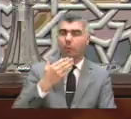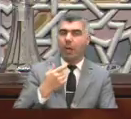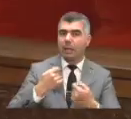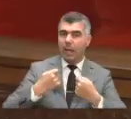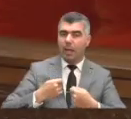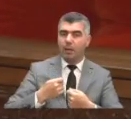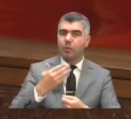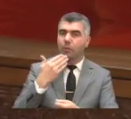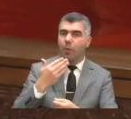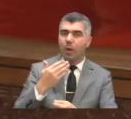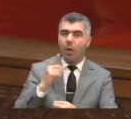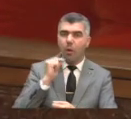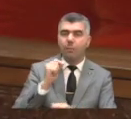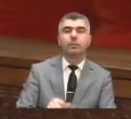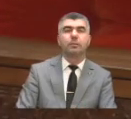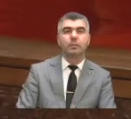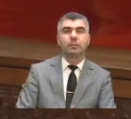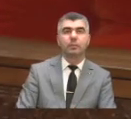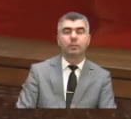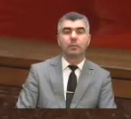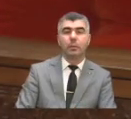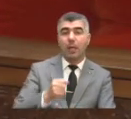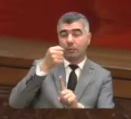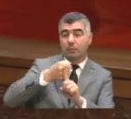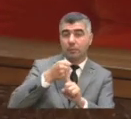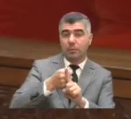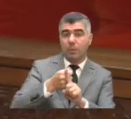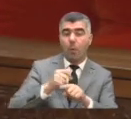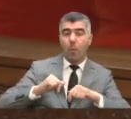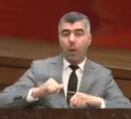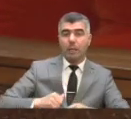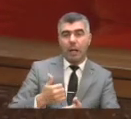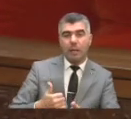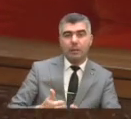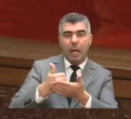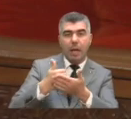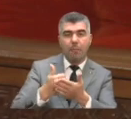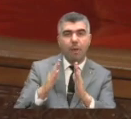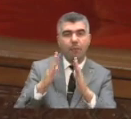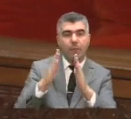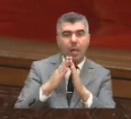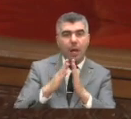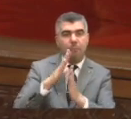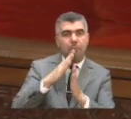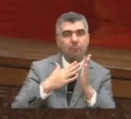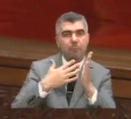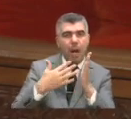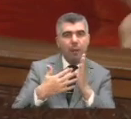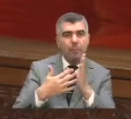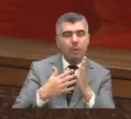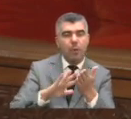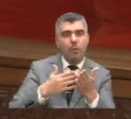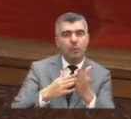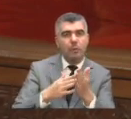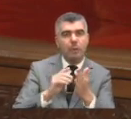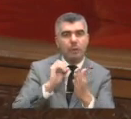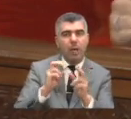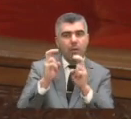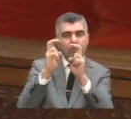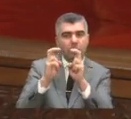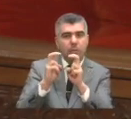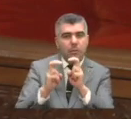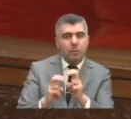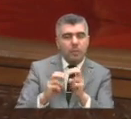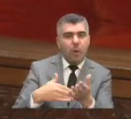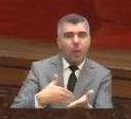سيد نائب. تعمل الوزارة على تدعيم السكن ووضع استراتيجيات وبرامج تهدف إلى تقليص العجز السكني والحد